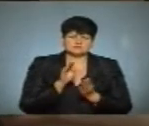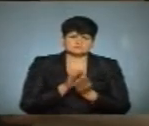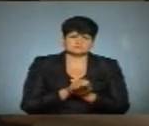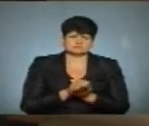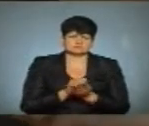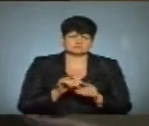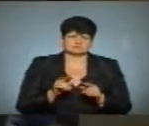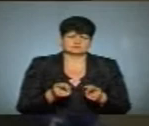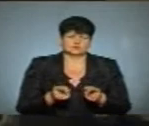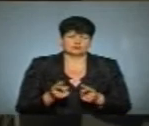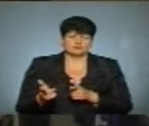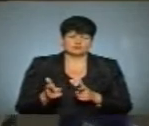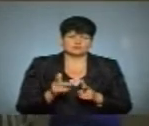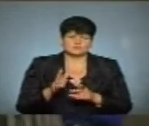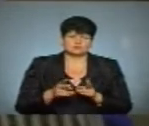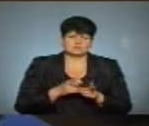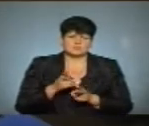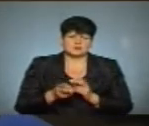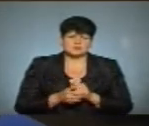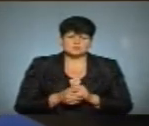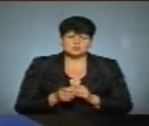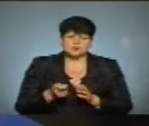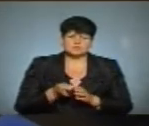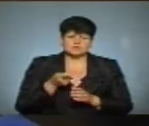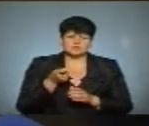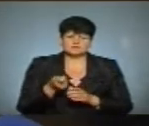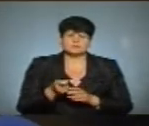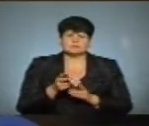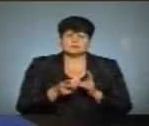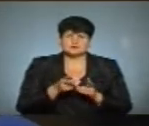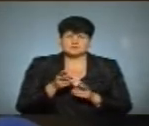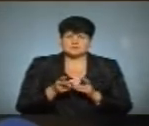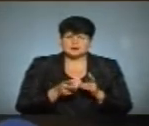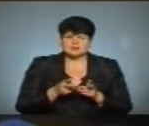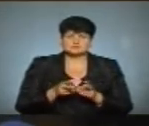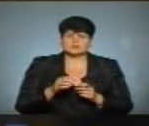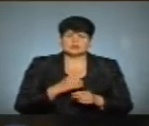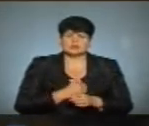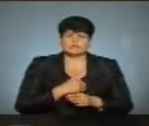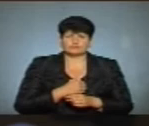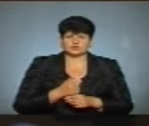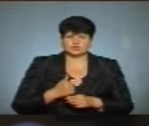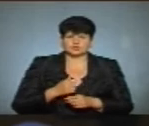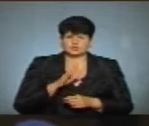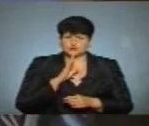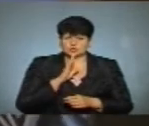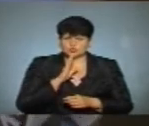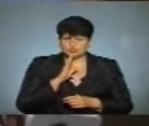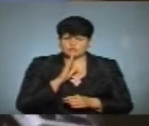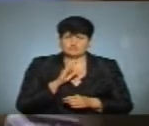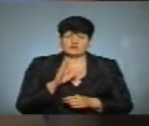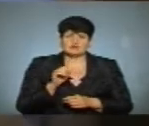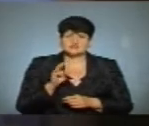ув'язнення. Тому готуватиме апеляцію. Подаватиме апеляцію і вдова загиблого Наталія Ващенко. Я